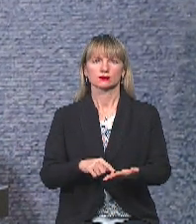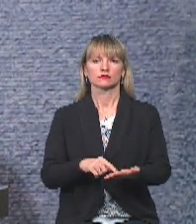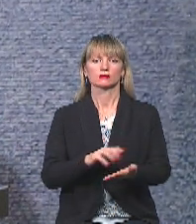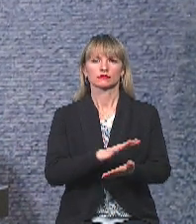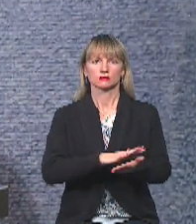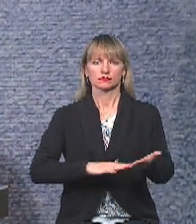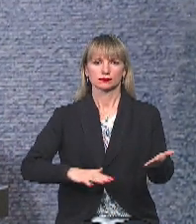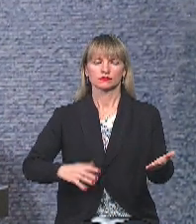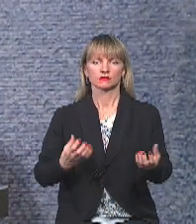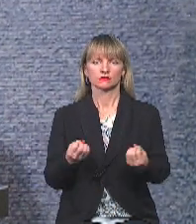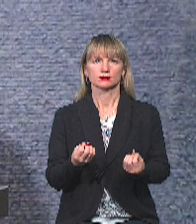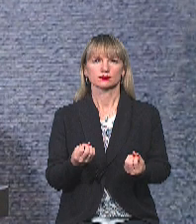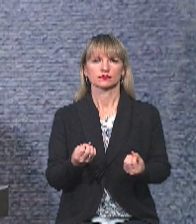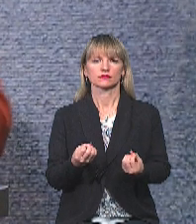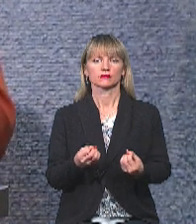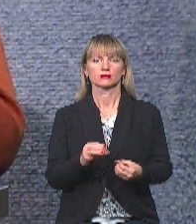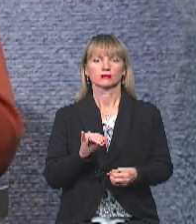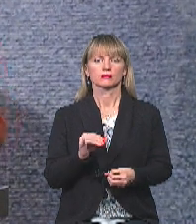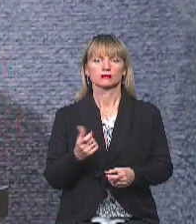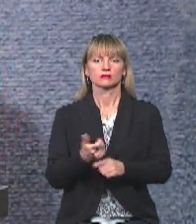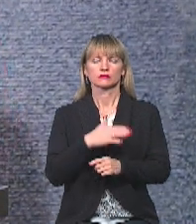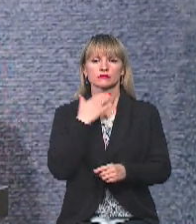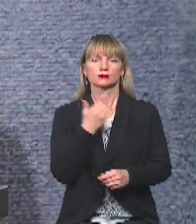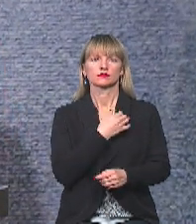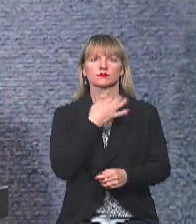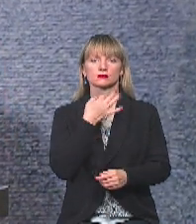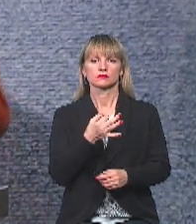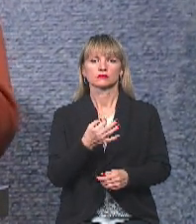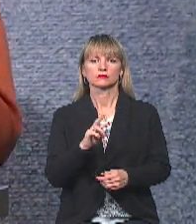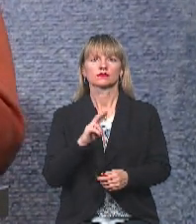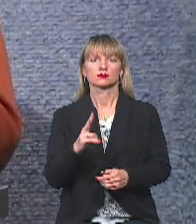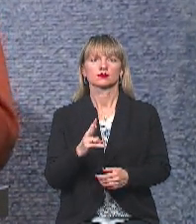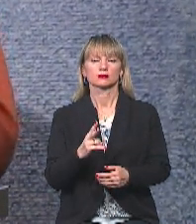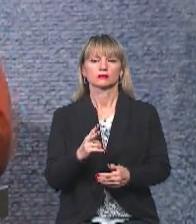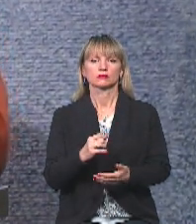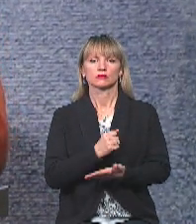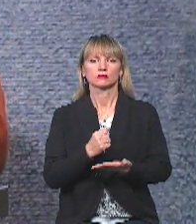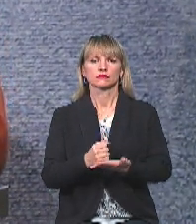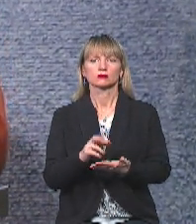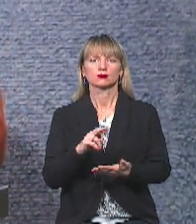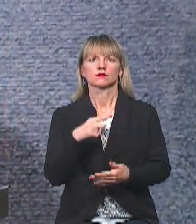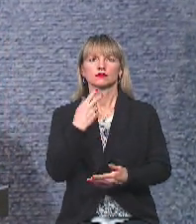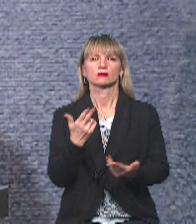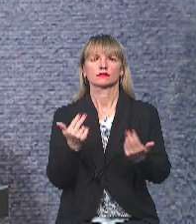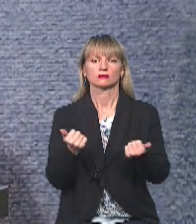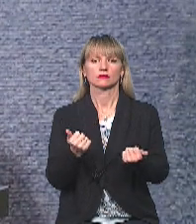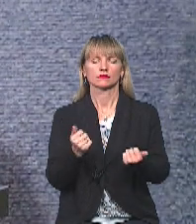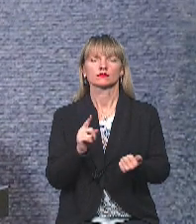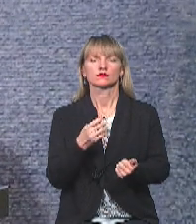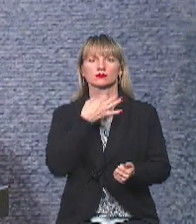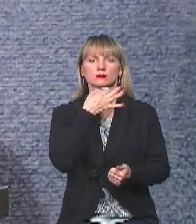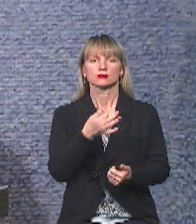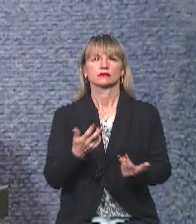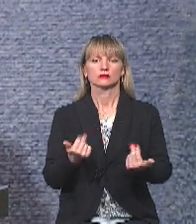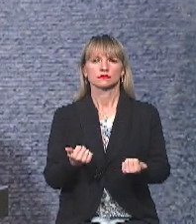триває. І ми ще дуже багато хотіли сказати, власне, як стверджувати, як казати так і чому сказати так.